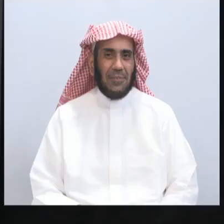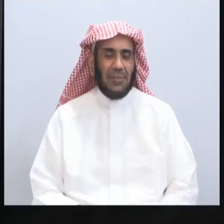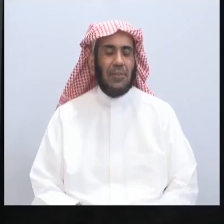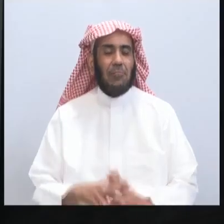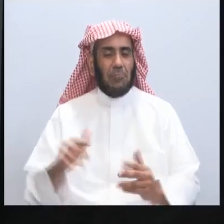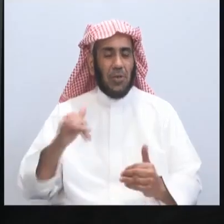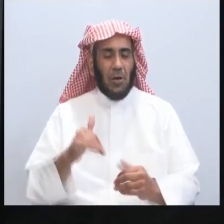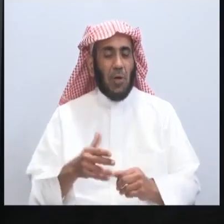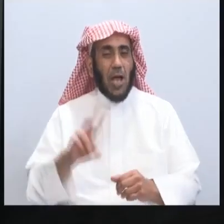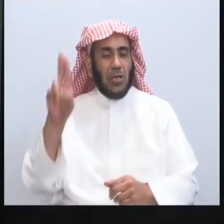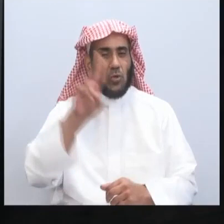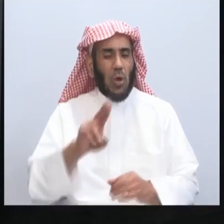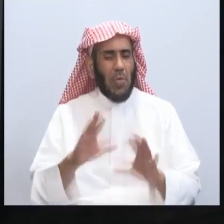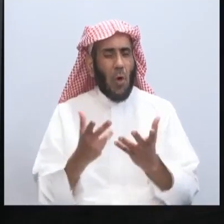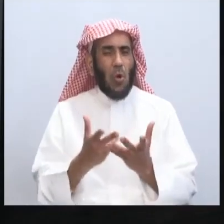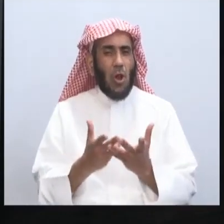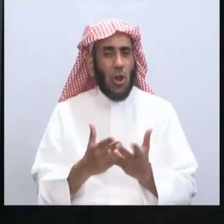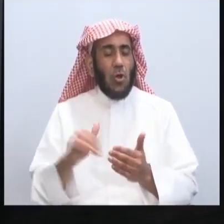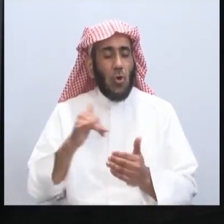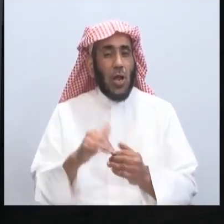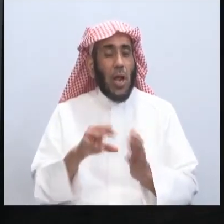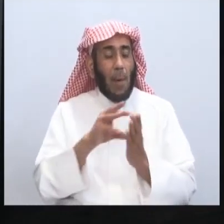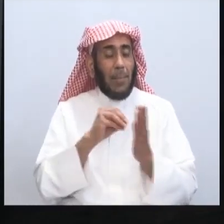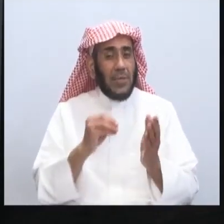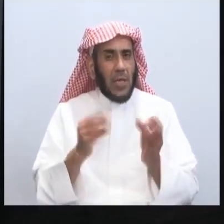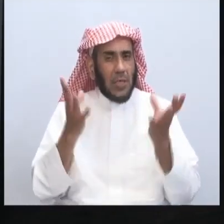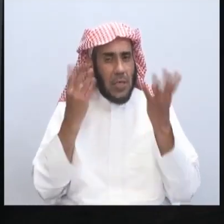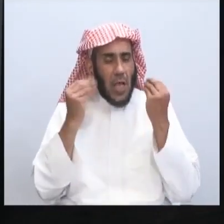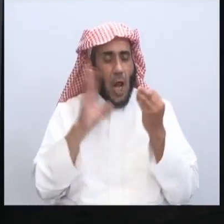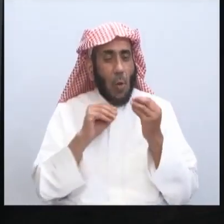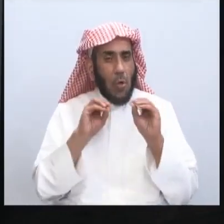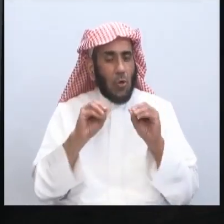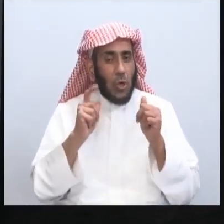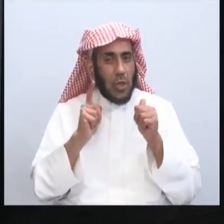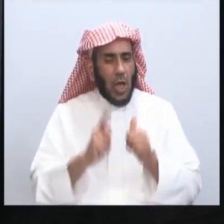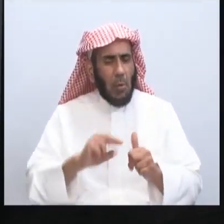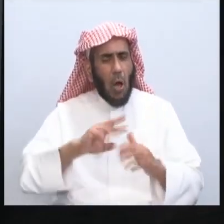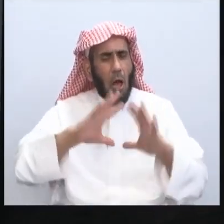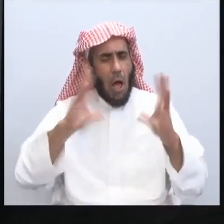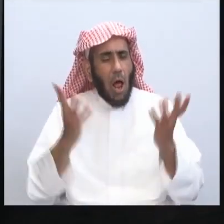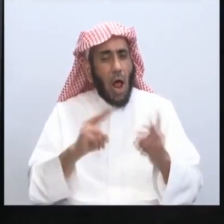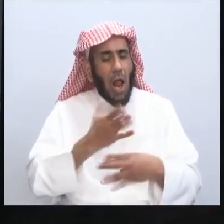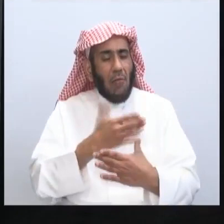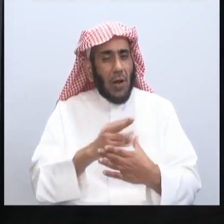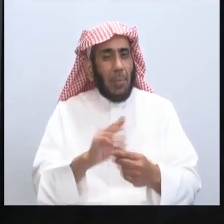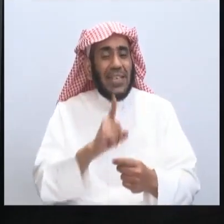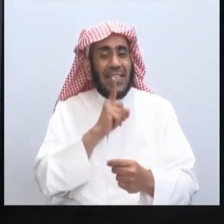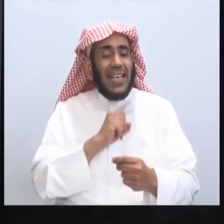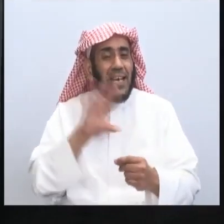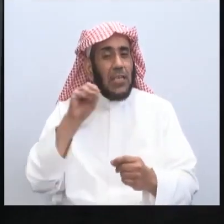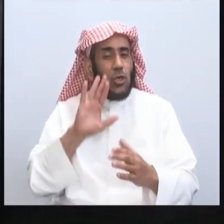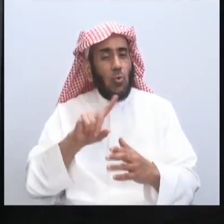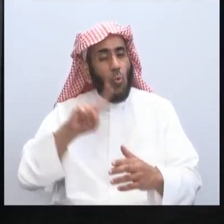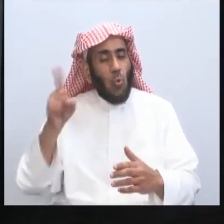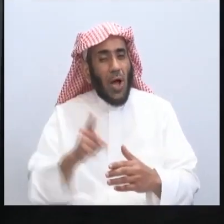رجعنا لكم كان السؤال يقول بالرجوع الى مصادر التعلم يذكر الطلب الفرق بين التاريخ الهجري